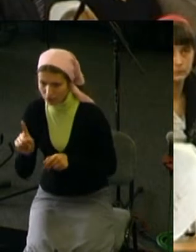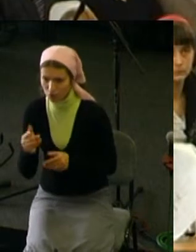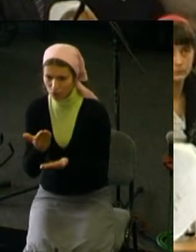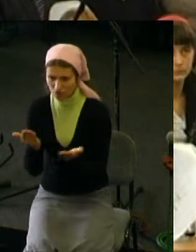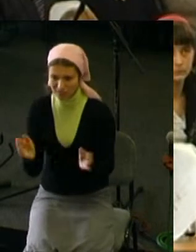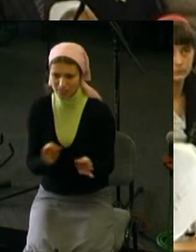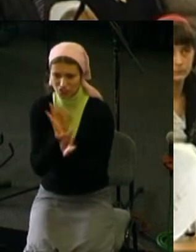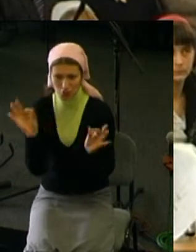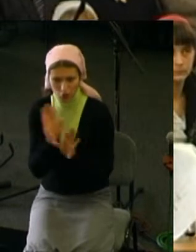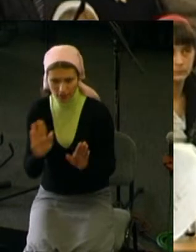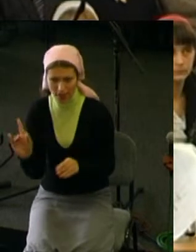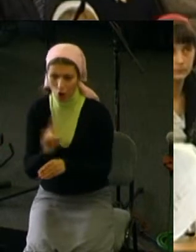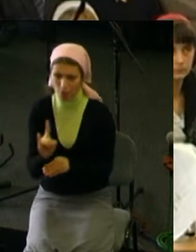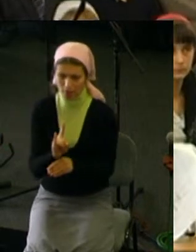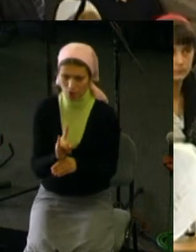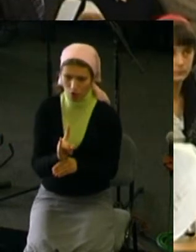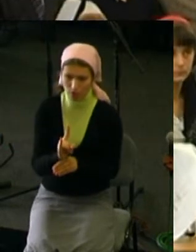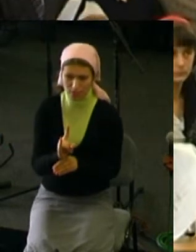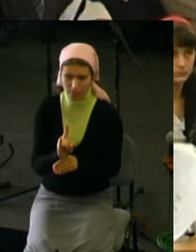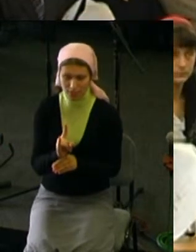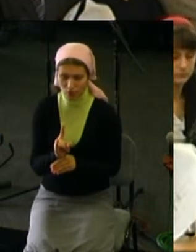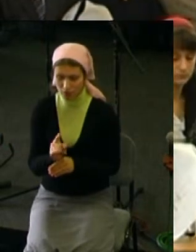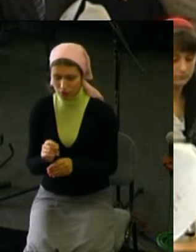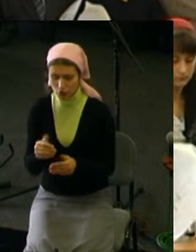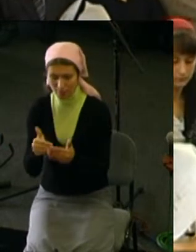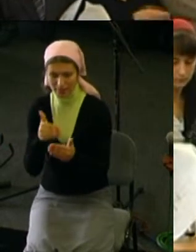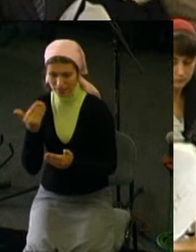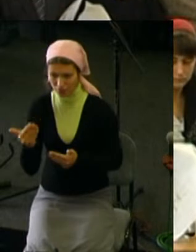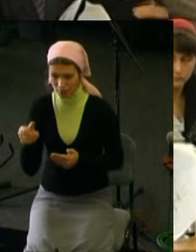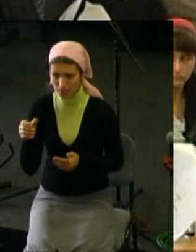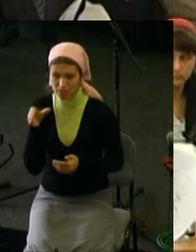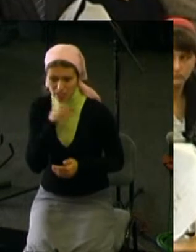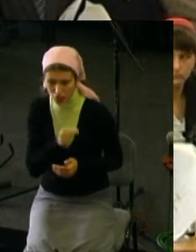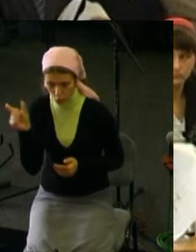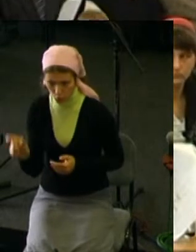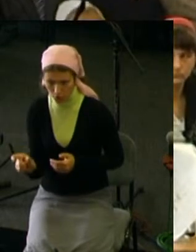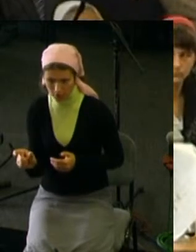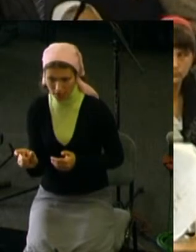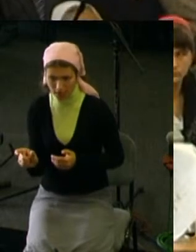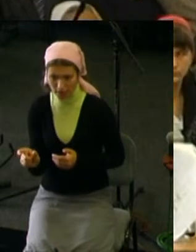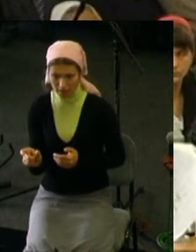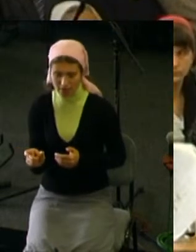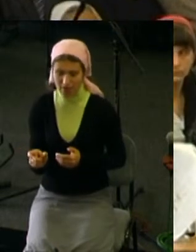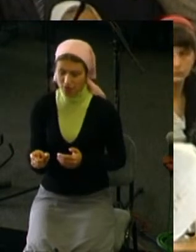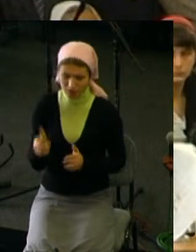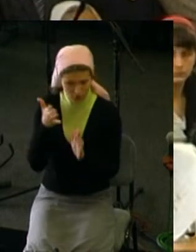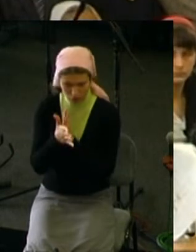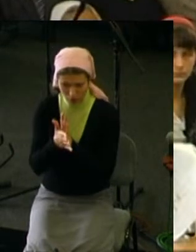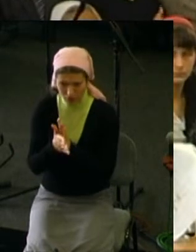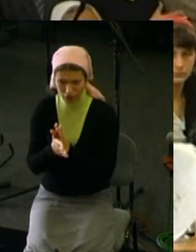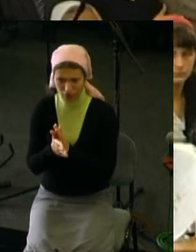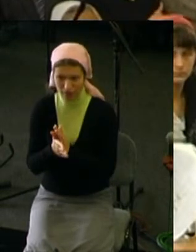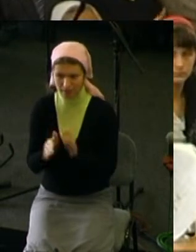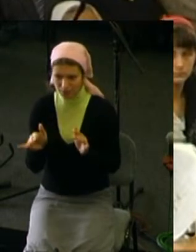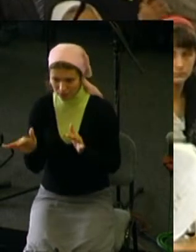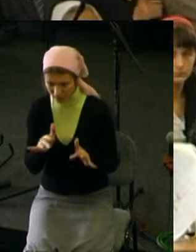обманув якщо перед вами злодій і ви розумієте що перед вами злодій Іван треба справ мати з ним